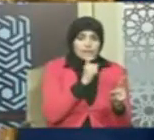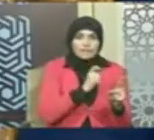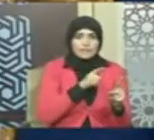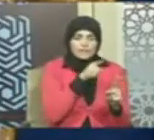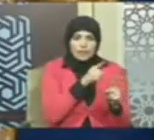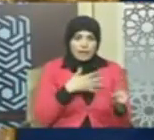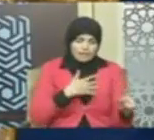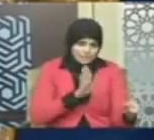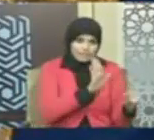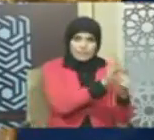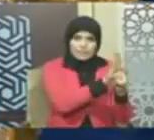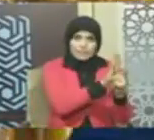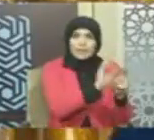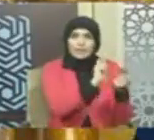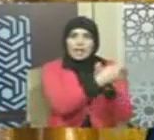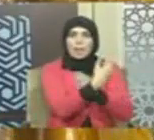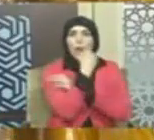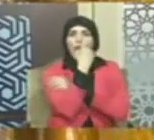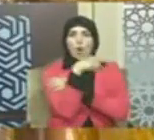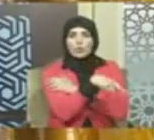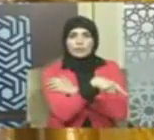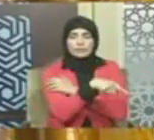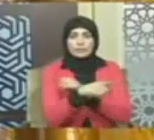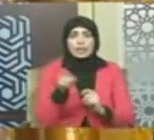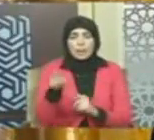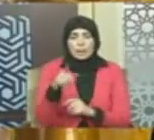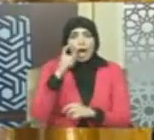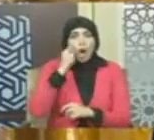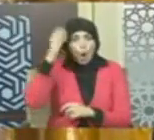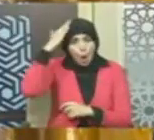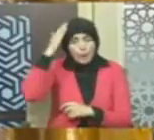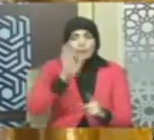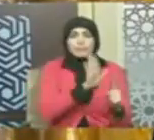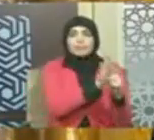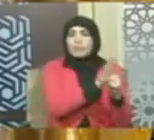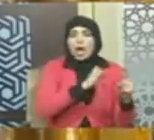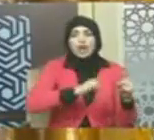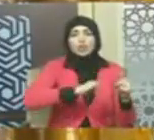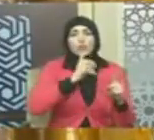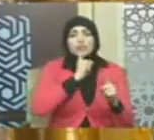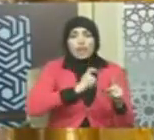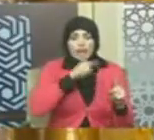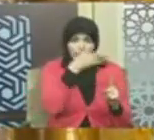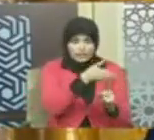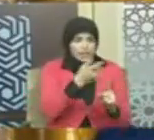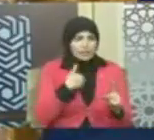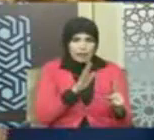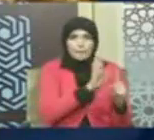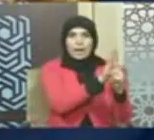بعد حجته، فلا الضعيف ضعيفا بعد